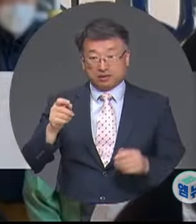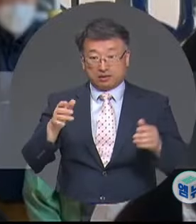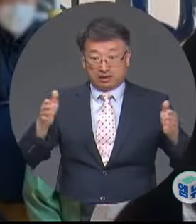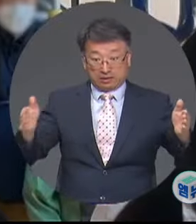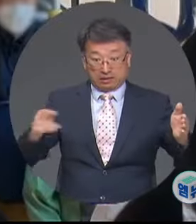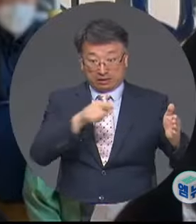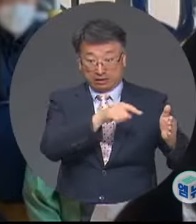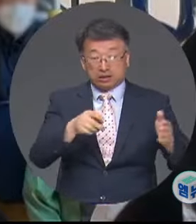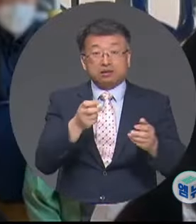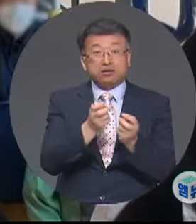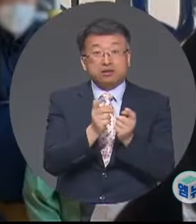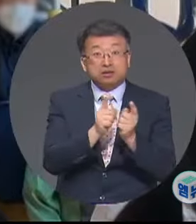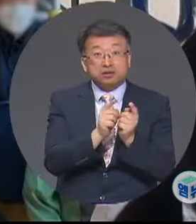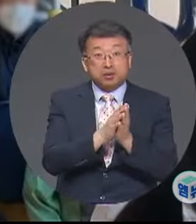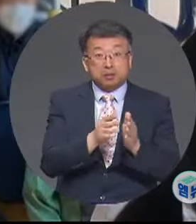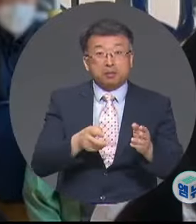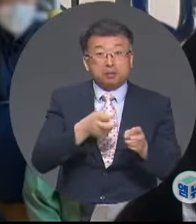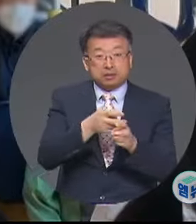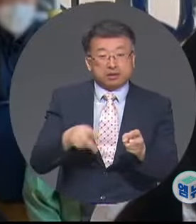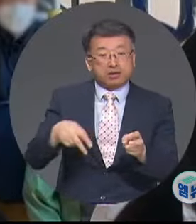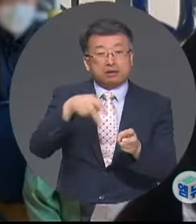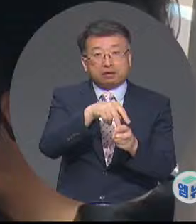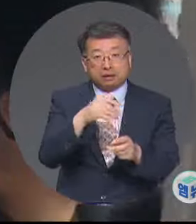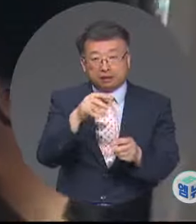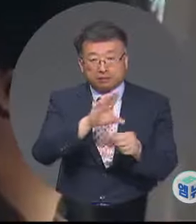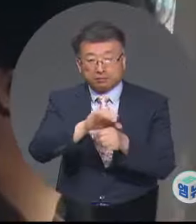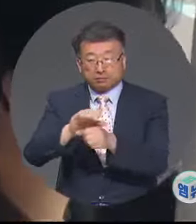직접 타봤습니다. 장영 기자입니다.